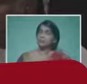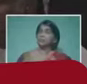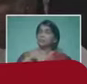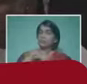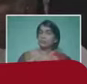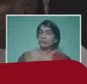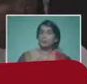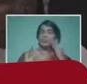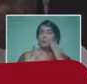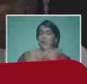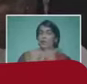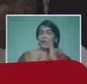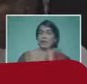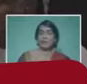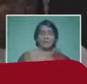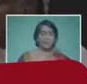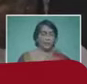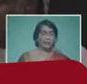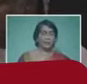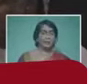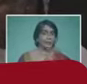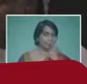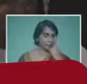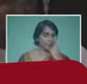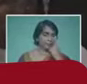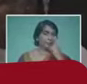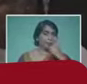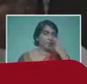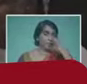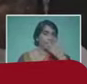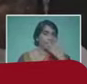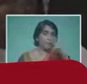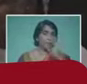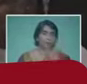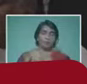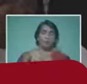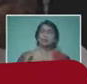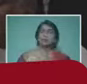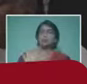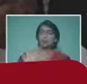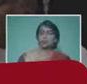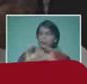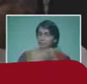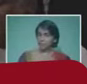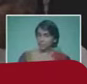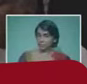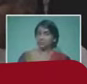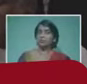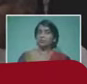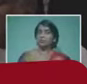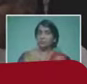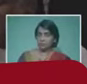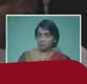බේස් ඕරල් ඉංග්‍රීසි පටන් ගන්නවා. ඒක දෙවෙනි වසරට ඉවරෙච්ච ගමන් ගුණ පුහුණුව පටන් ගන්නවා. ඒ